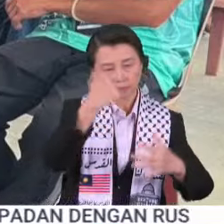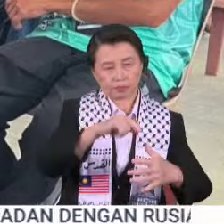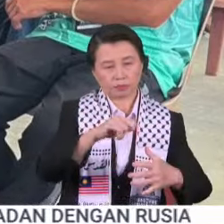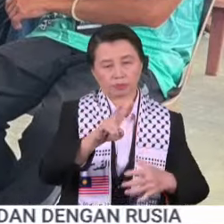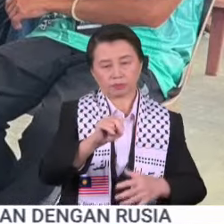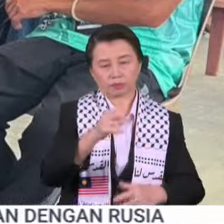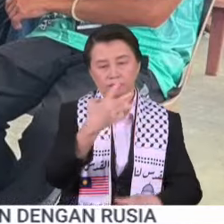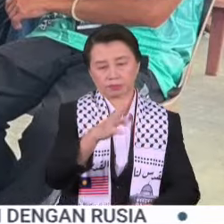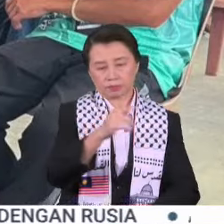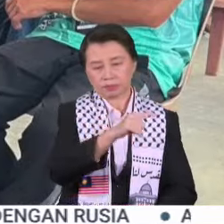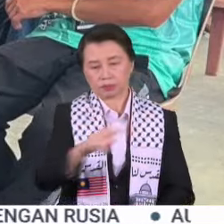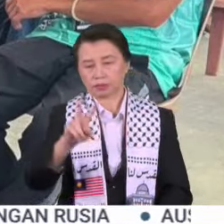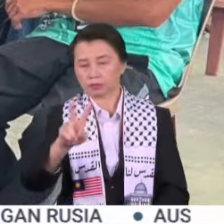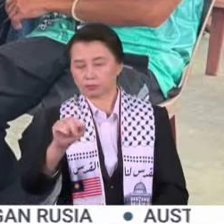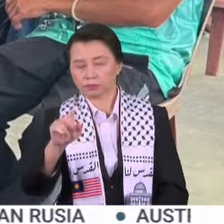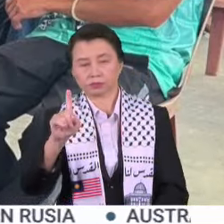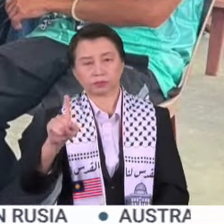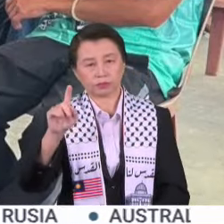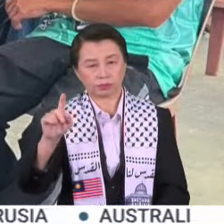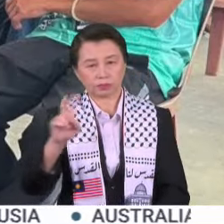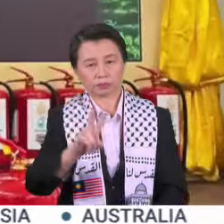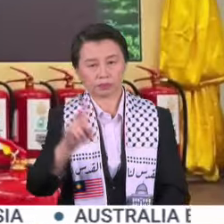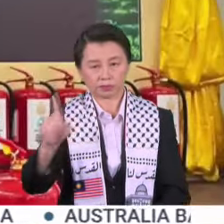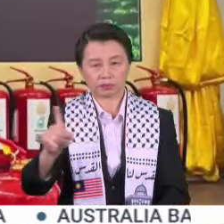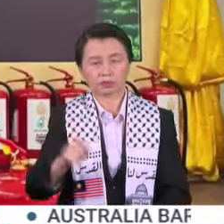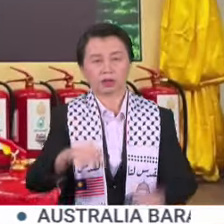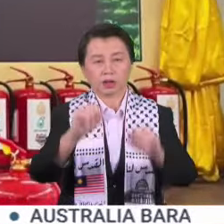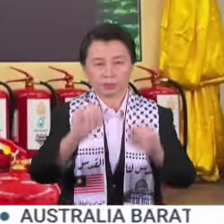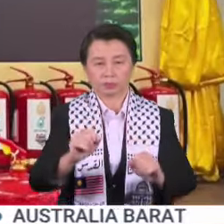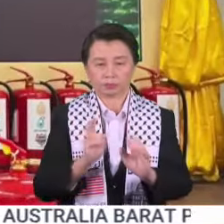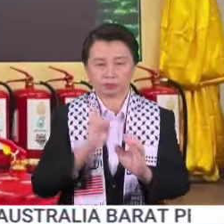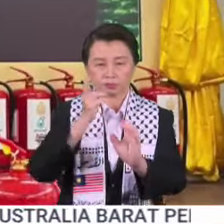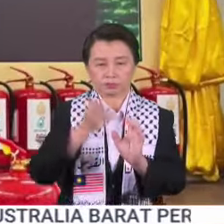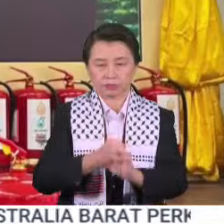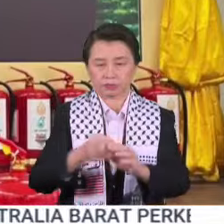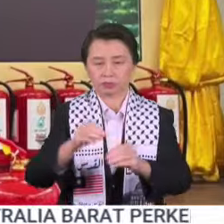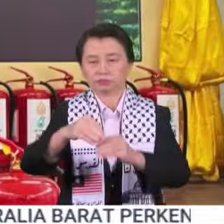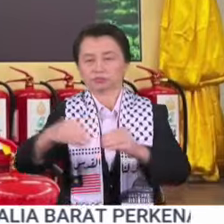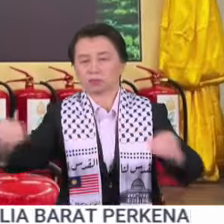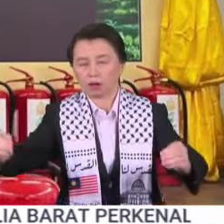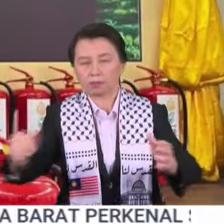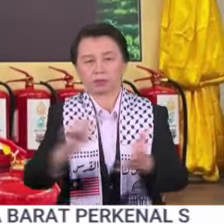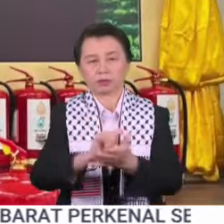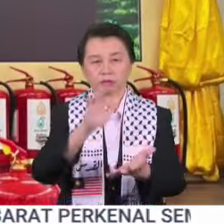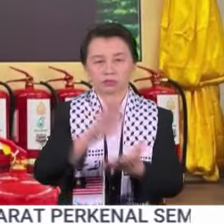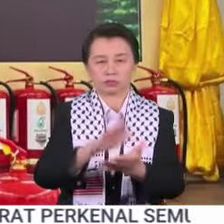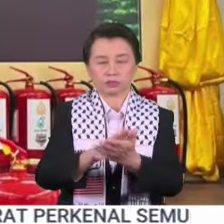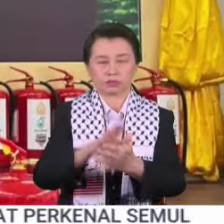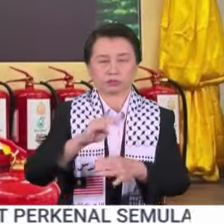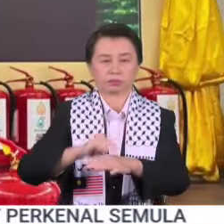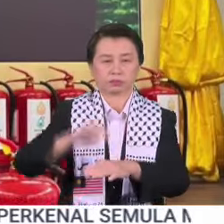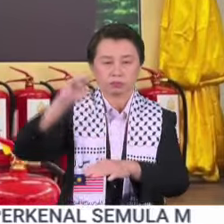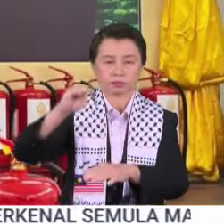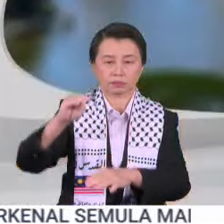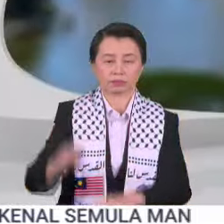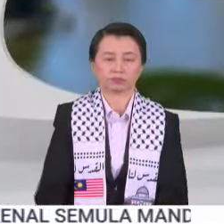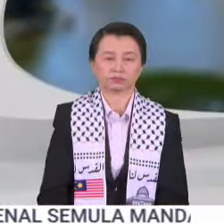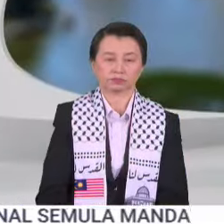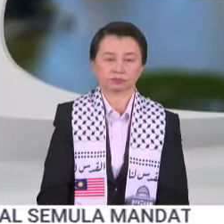2014 sehingga 2021. Ia membolehkan penyertaan diperluaskan ke peringkat sekolah menengah.